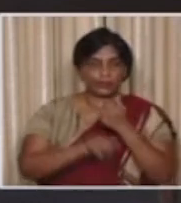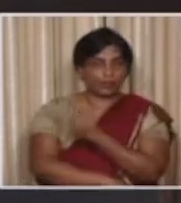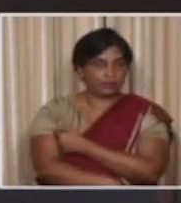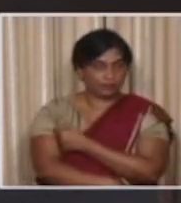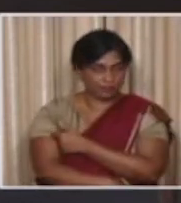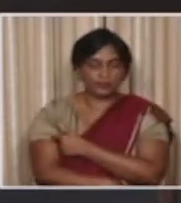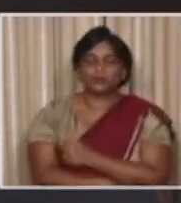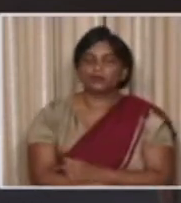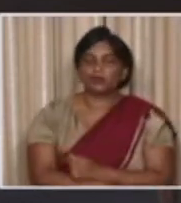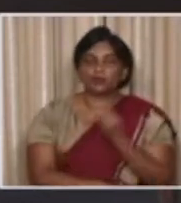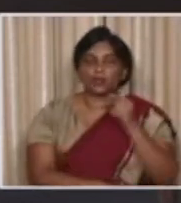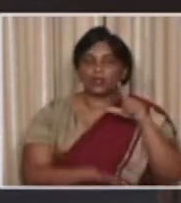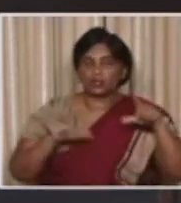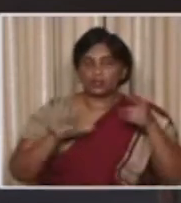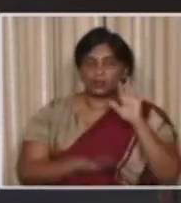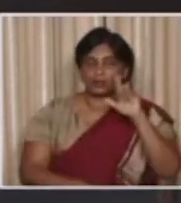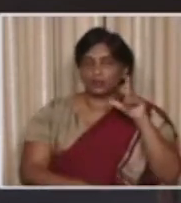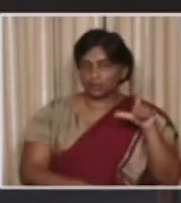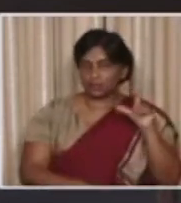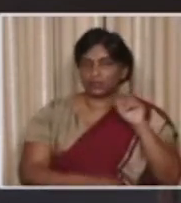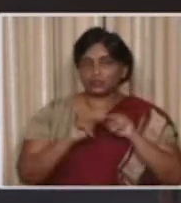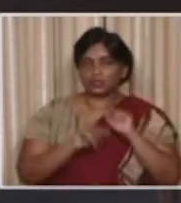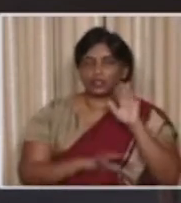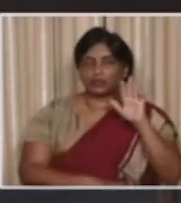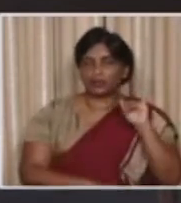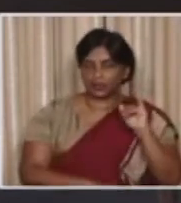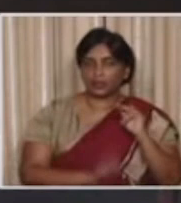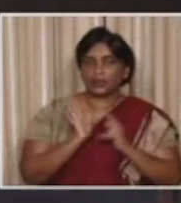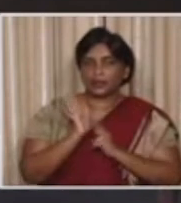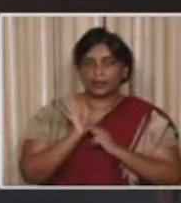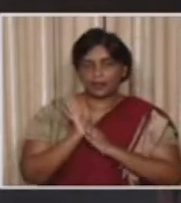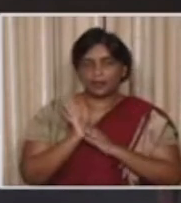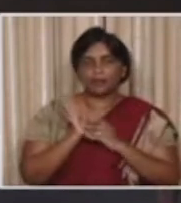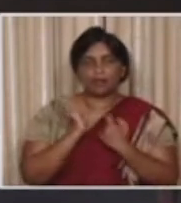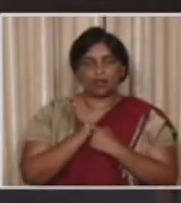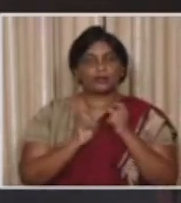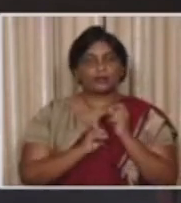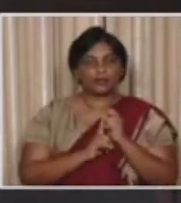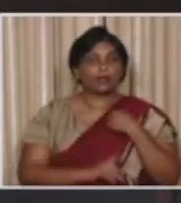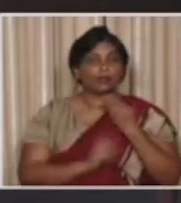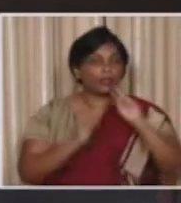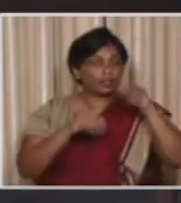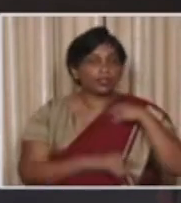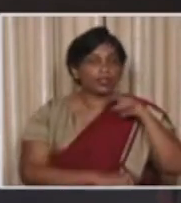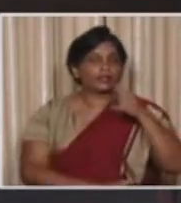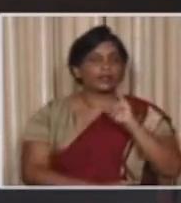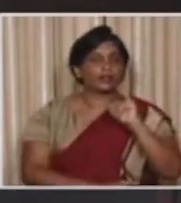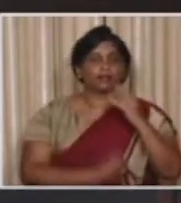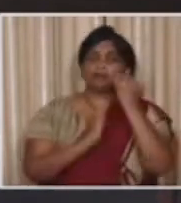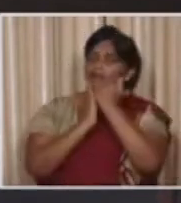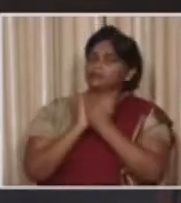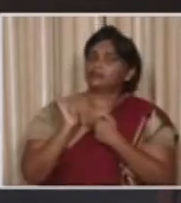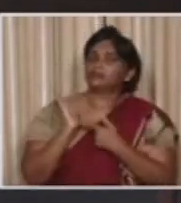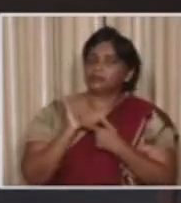ඉන්ජෙක්ෂන් එක ගත්තොත් රුපියල් 757.96 MRP එක. නමුත් ඒගොල්ලෝ අපිට දෙන්නේ රුපියල් 108. මේ වගේ ලයිස්තුවක්ම